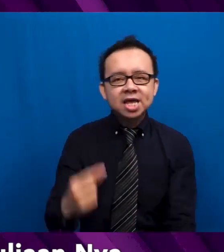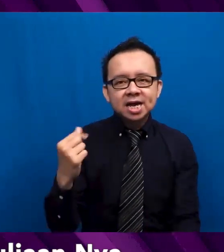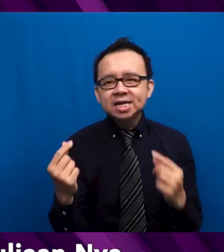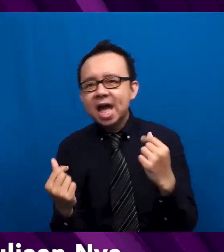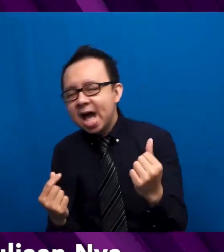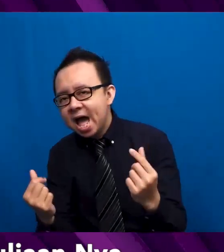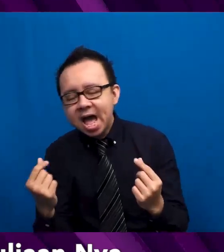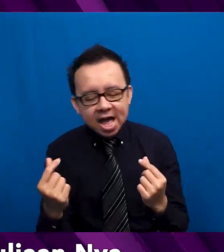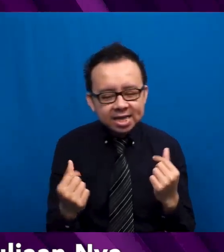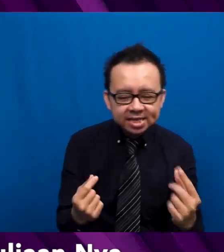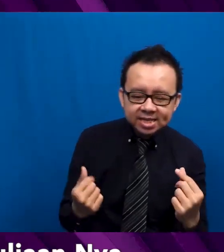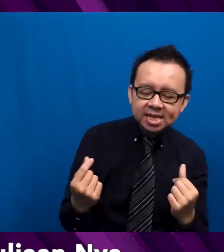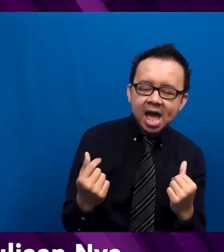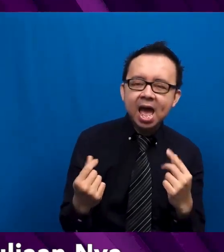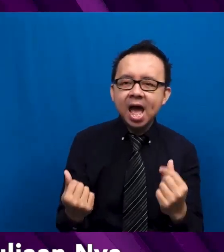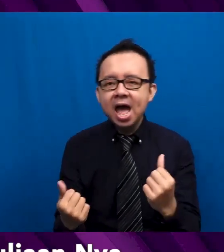Menurut